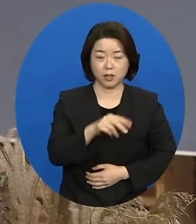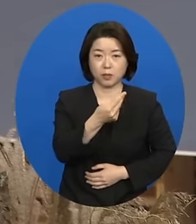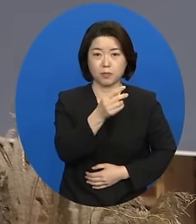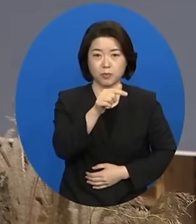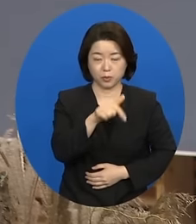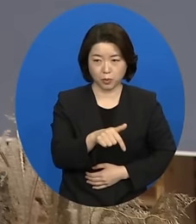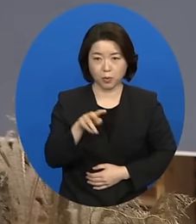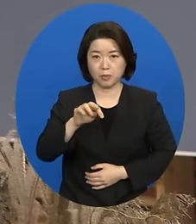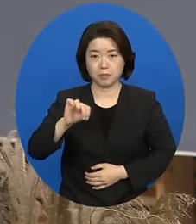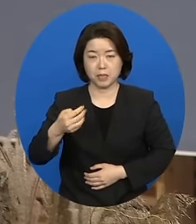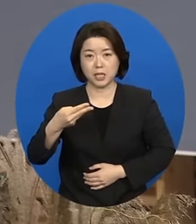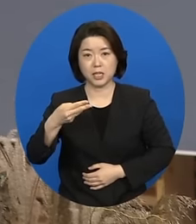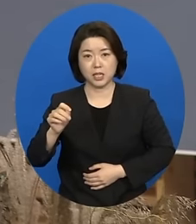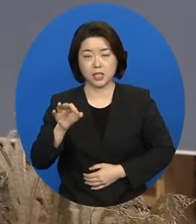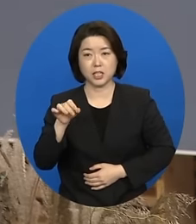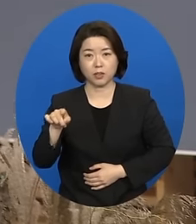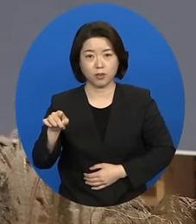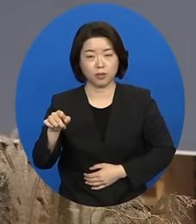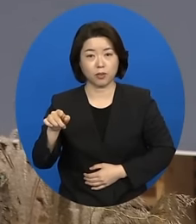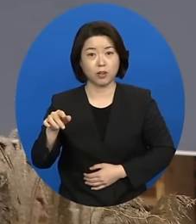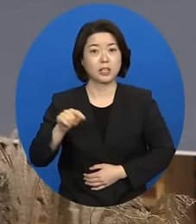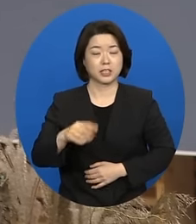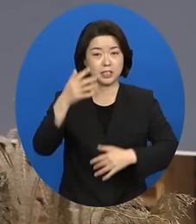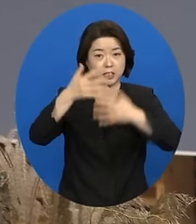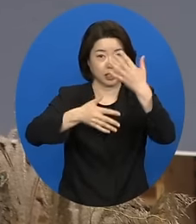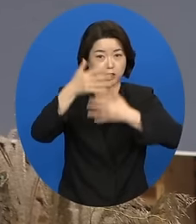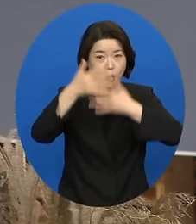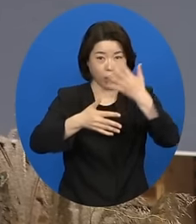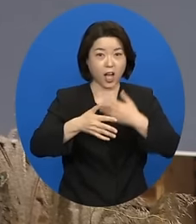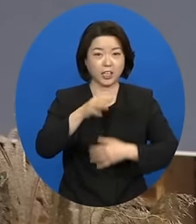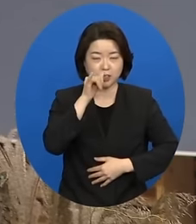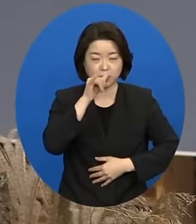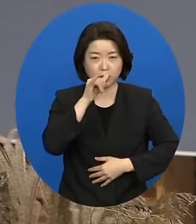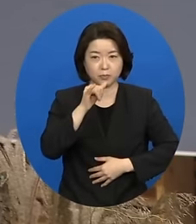밀리어네어라는 영화가 있습니다. 혹시 보신 분 계십니까?